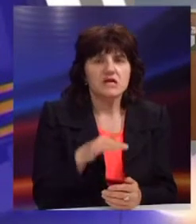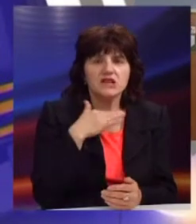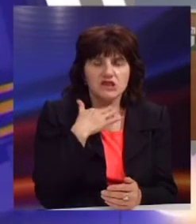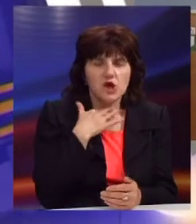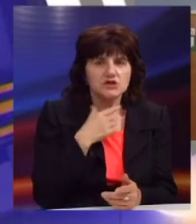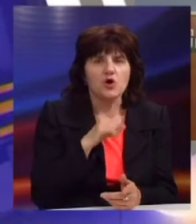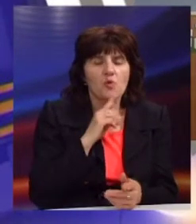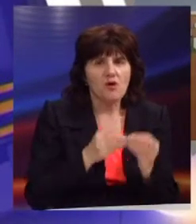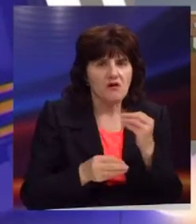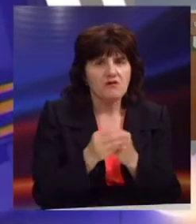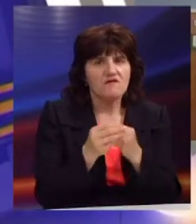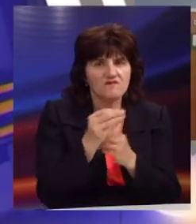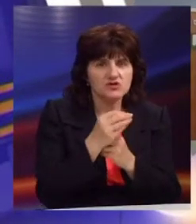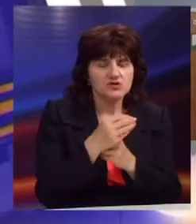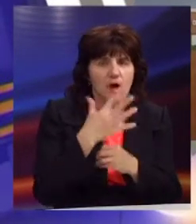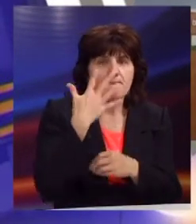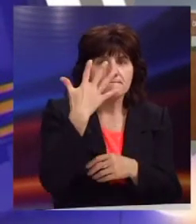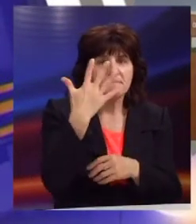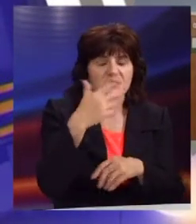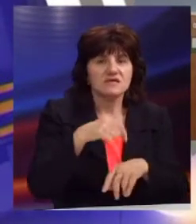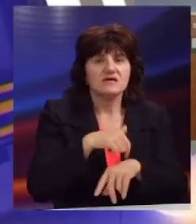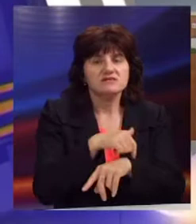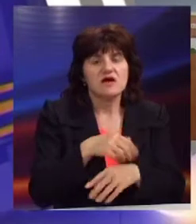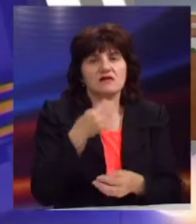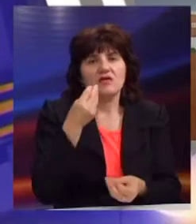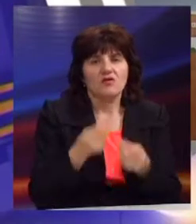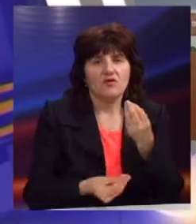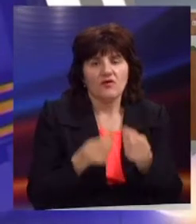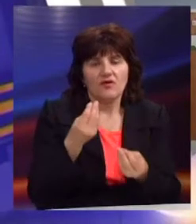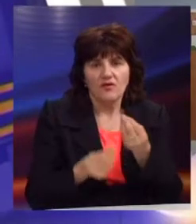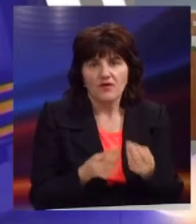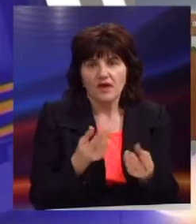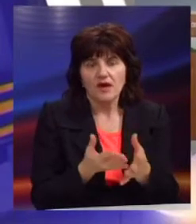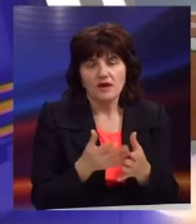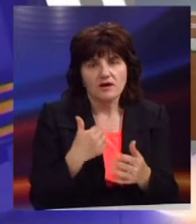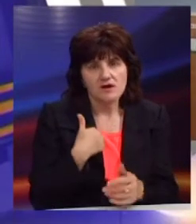dosta tih koji provode više od 5 sati igrajući neke igrice i